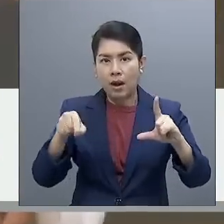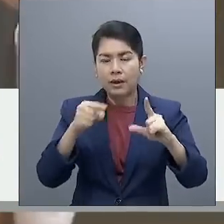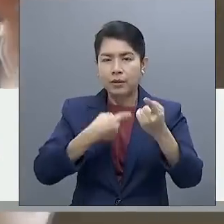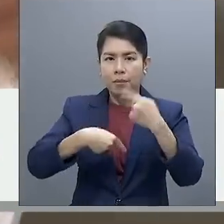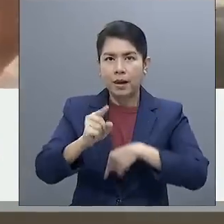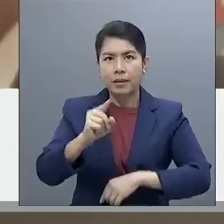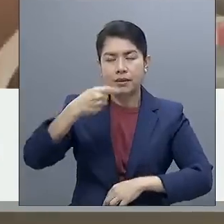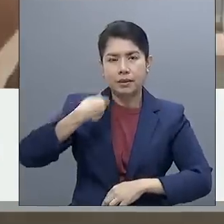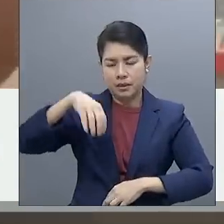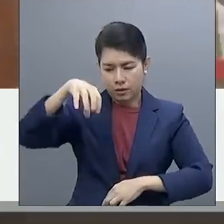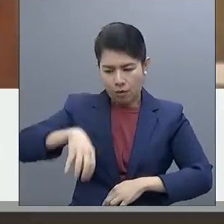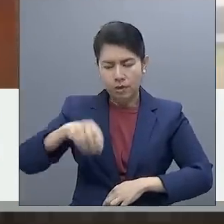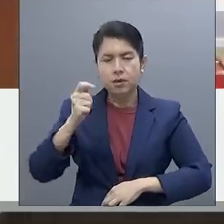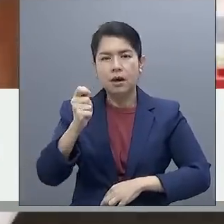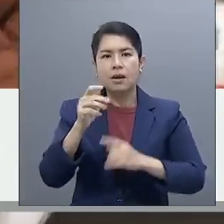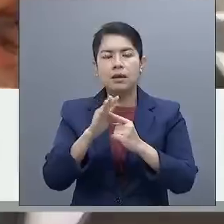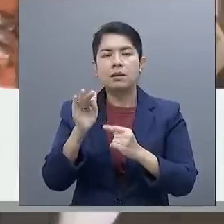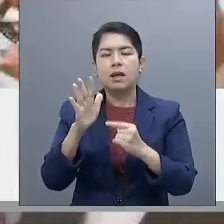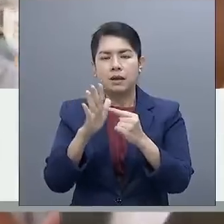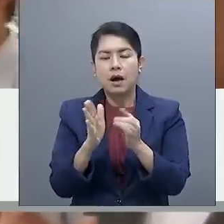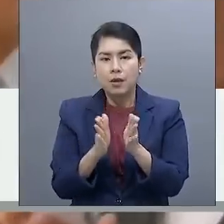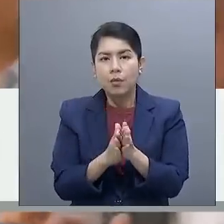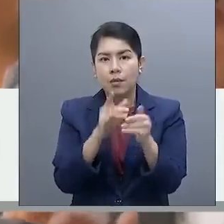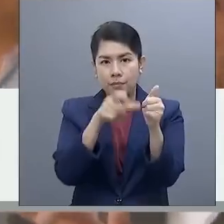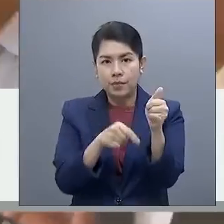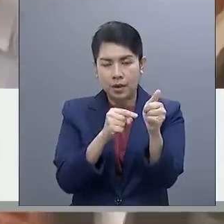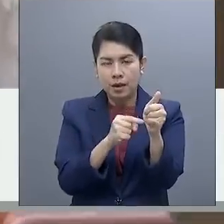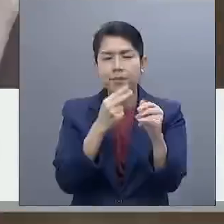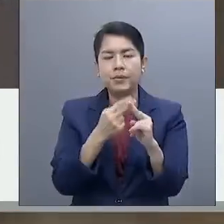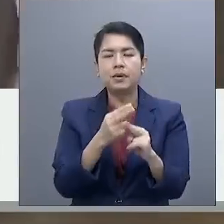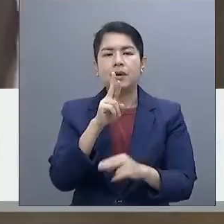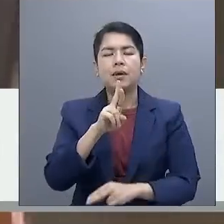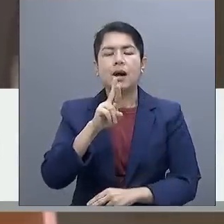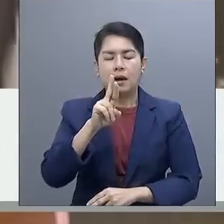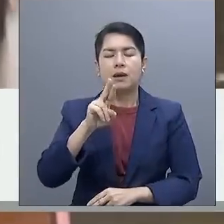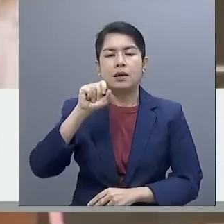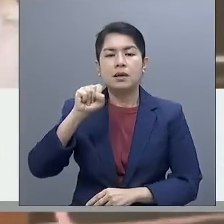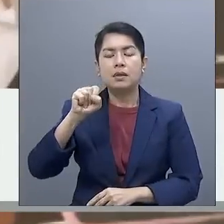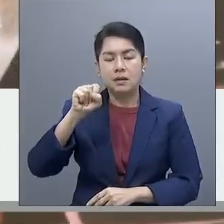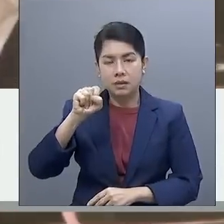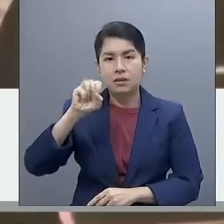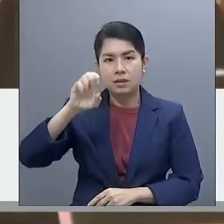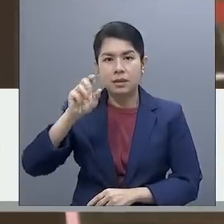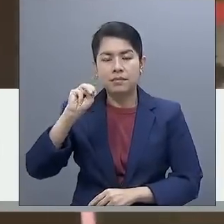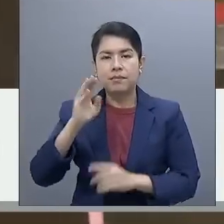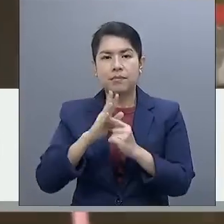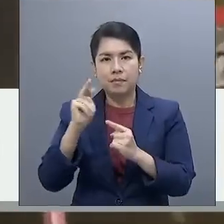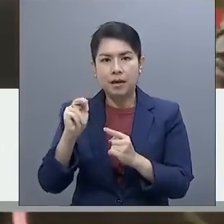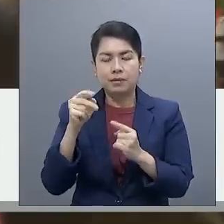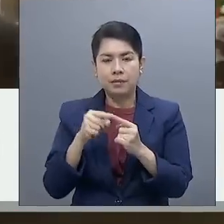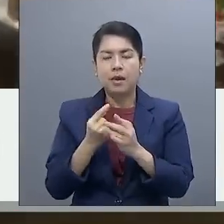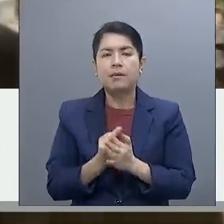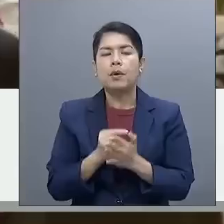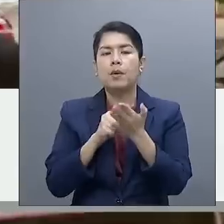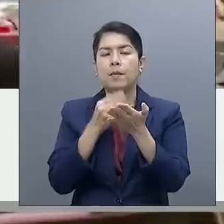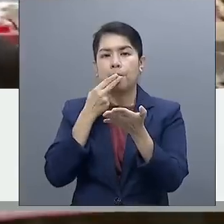ที่ศาลอาญาพร้อมกับนายรังสิมันต์โรมและนางอมรัตน์โชคประมิตรกุลค่ะไปยื่นหนังสือต่อคณะกรรมการตุลา